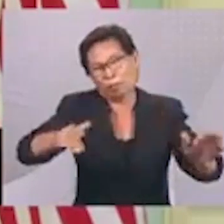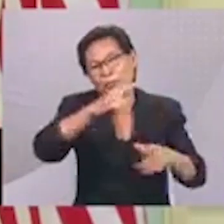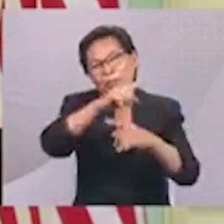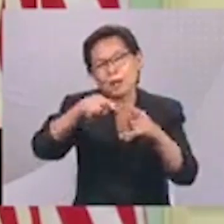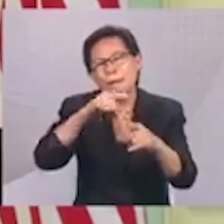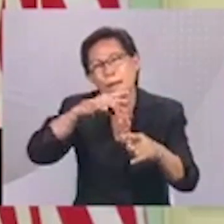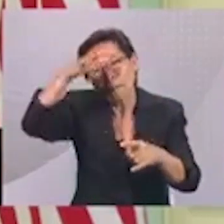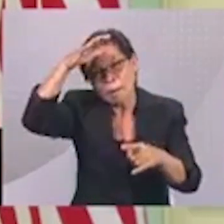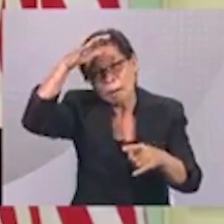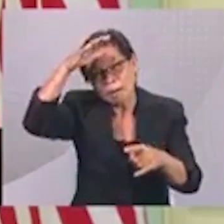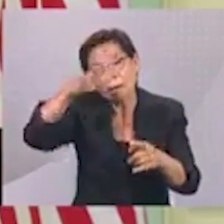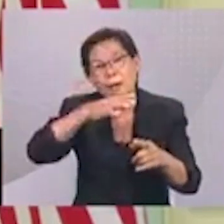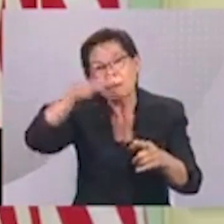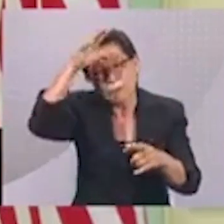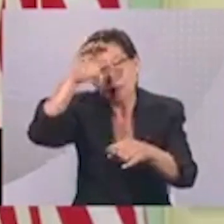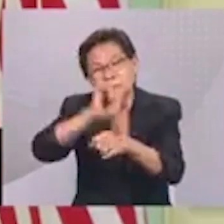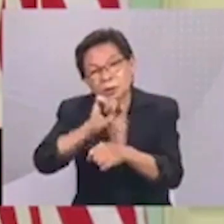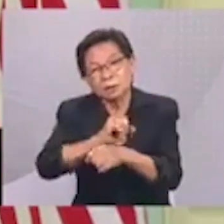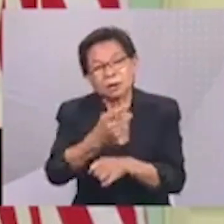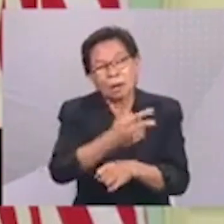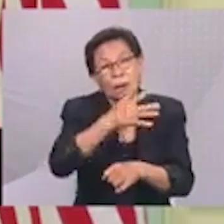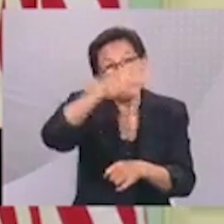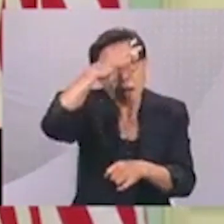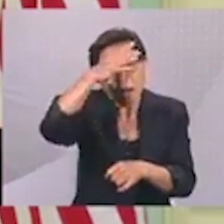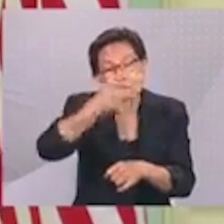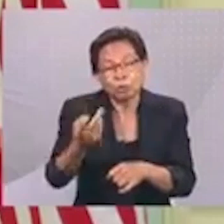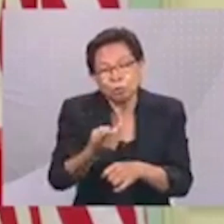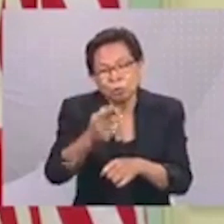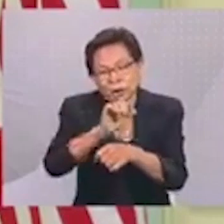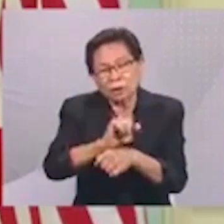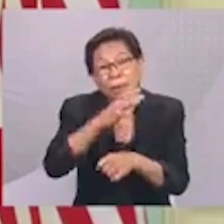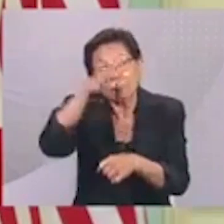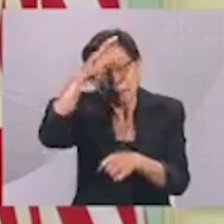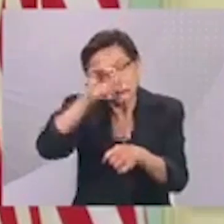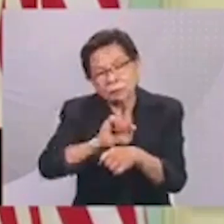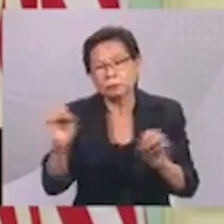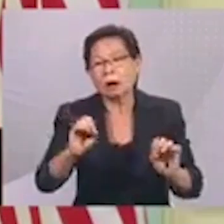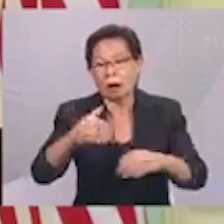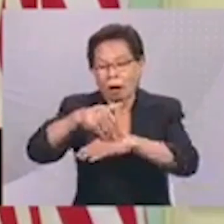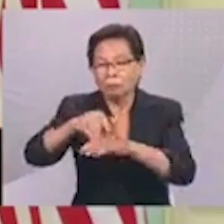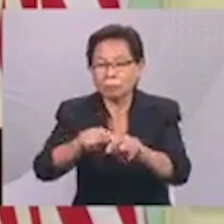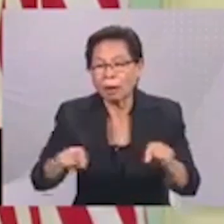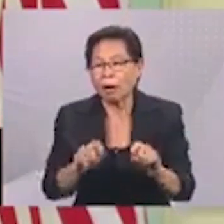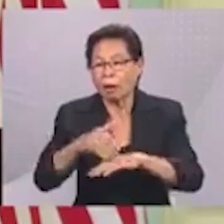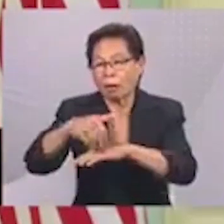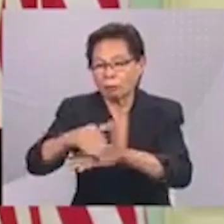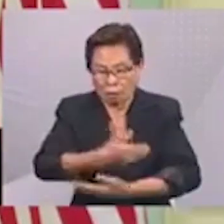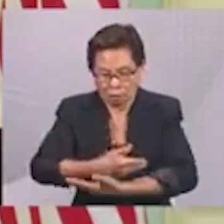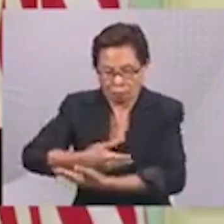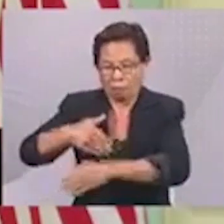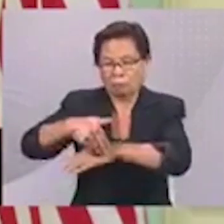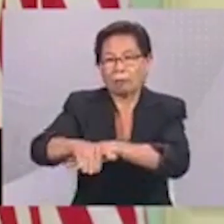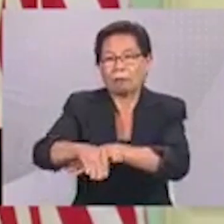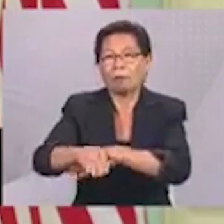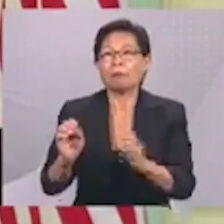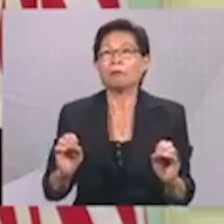apabila ibu bapa mereka bekerja, kedua-dua ibu bapa bekerja, jadi tidak ada tempat untuk menghantar